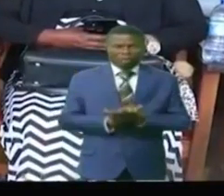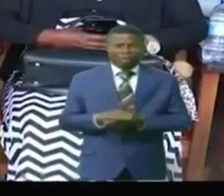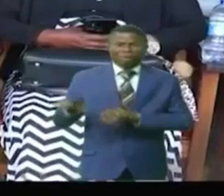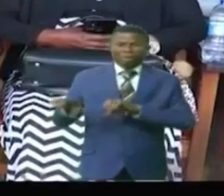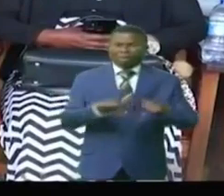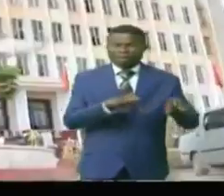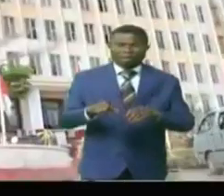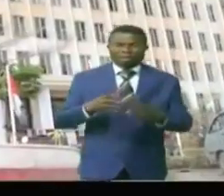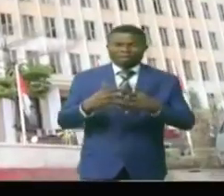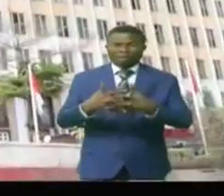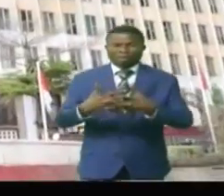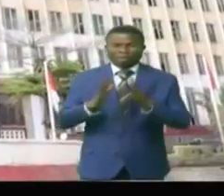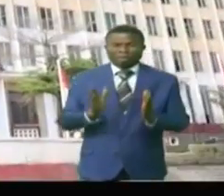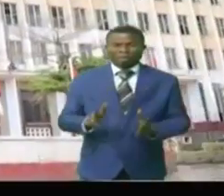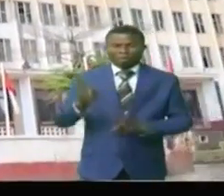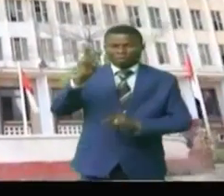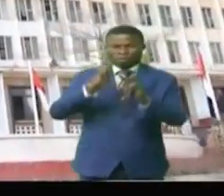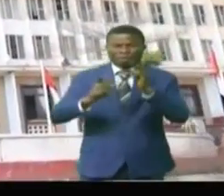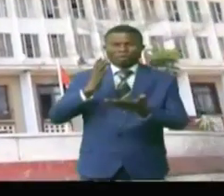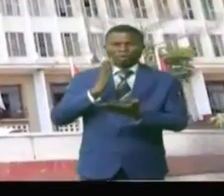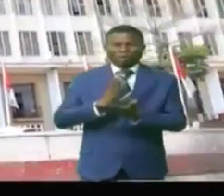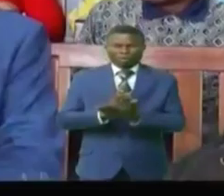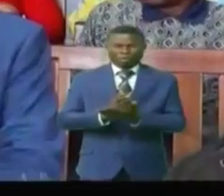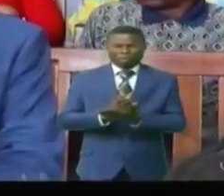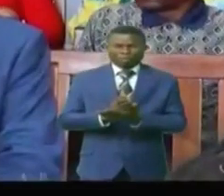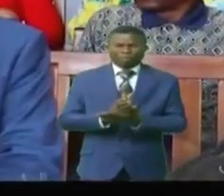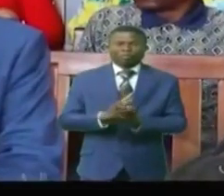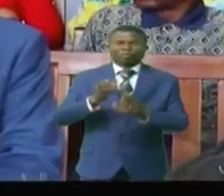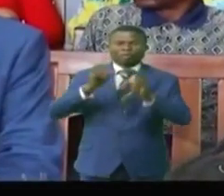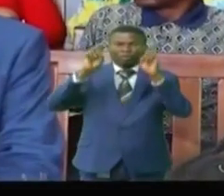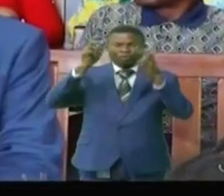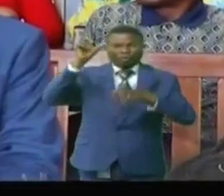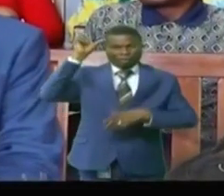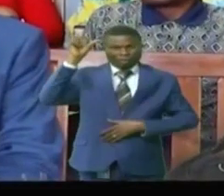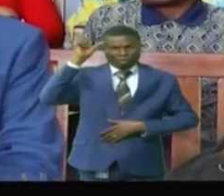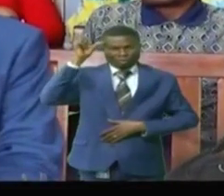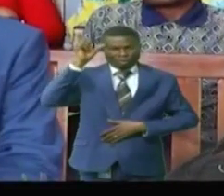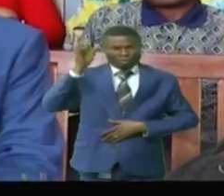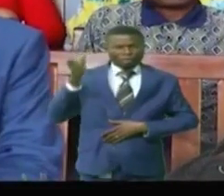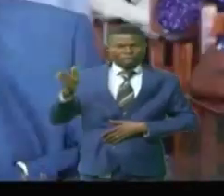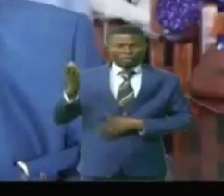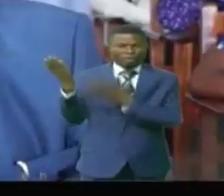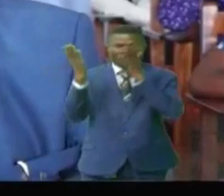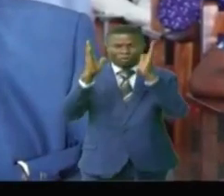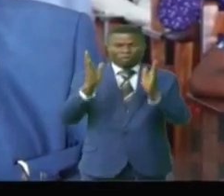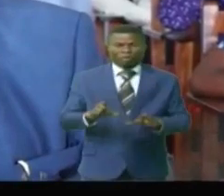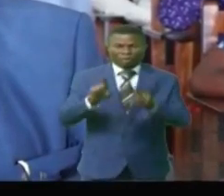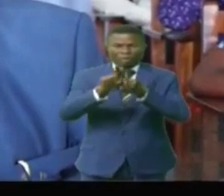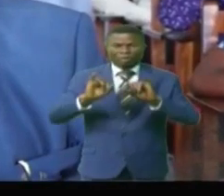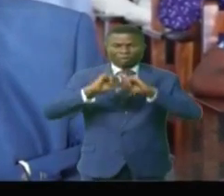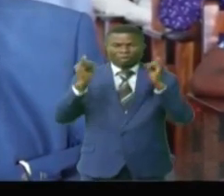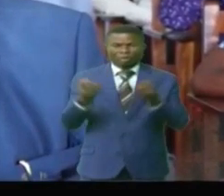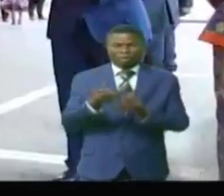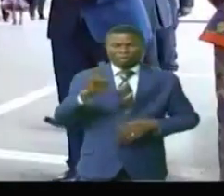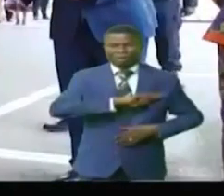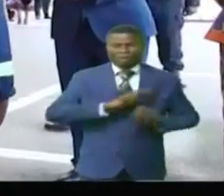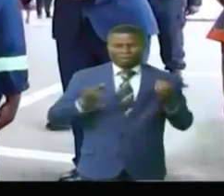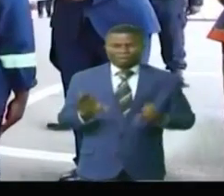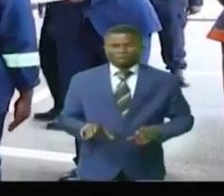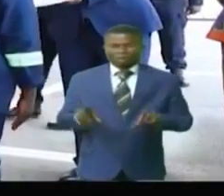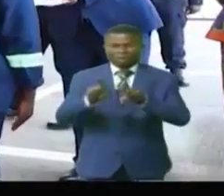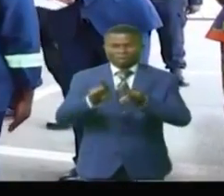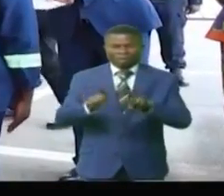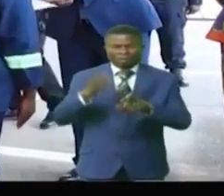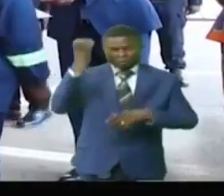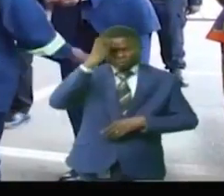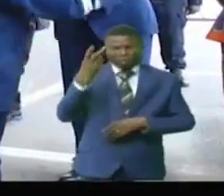actions du partenariat public-privé, mairie de Lubumbashi et Chambre de commerce et industrie RDC Europe. Après 2 mois